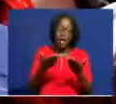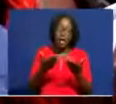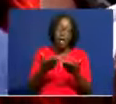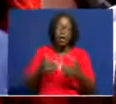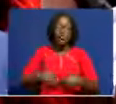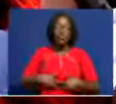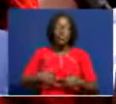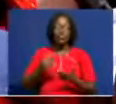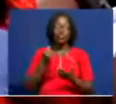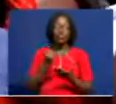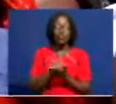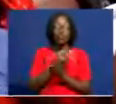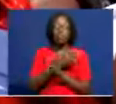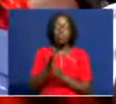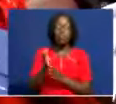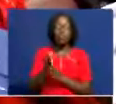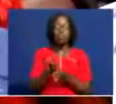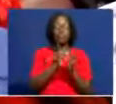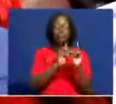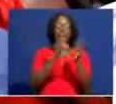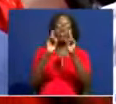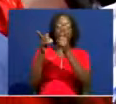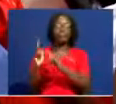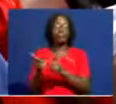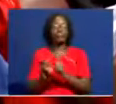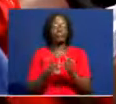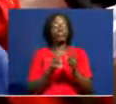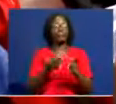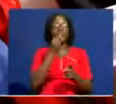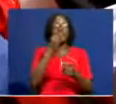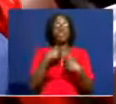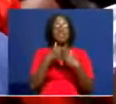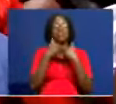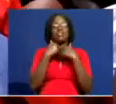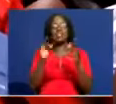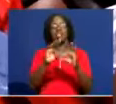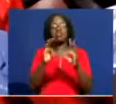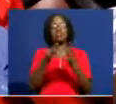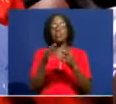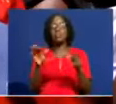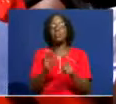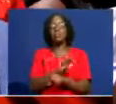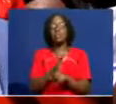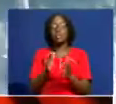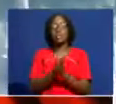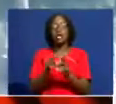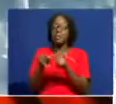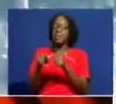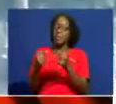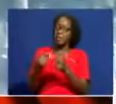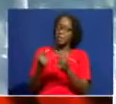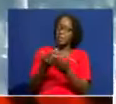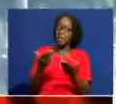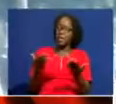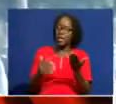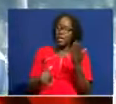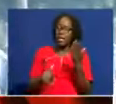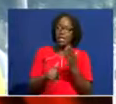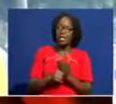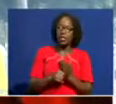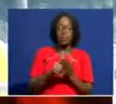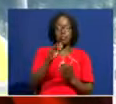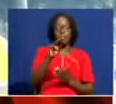kazi, wanaradaranda tu huku na hawana hata chakula. Hata familia nyingi zimekuwa zikivujika kwa majina ni Moses